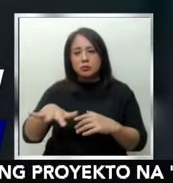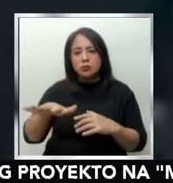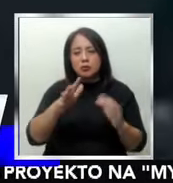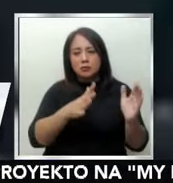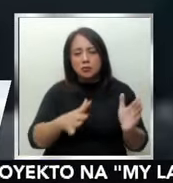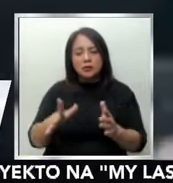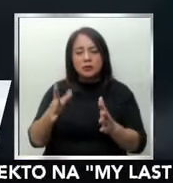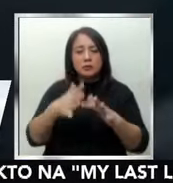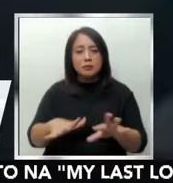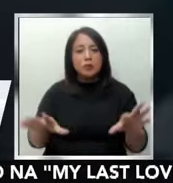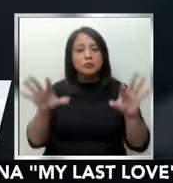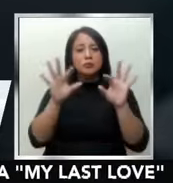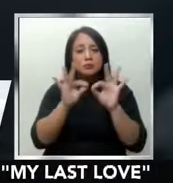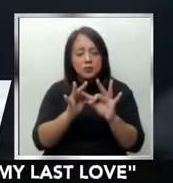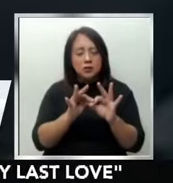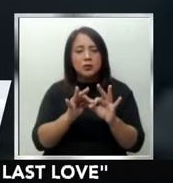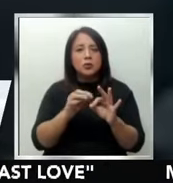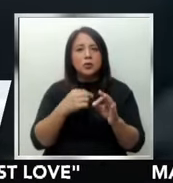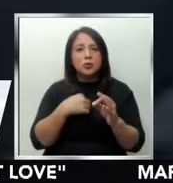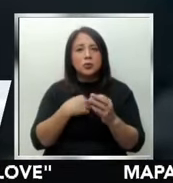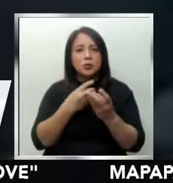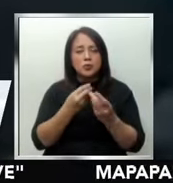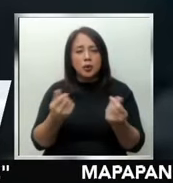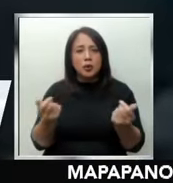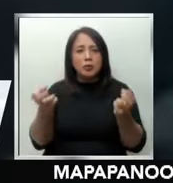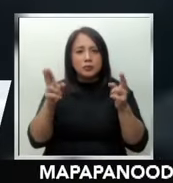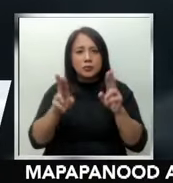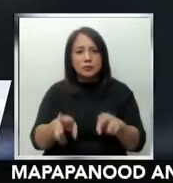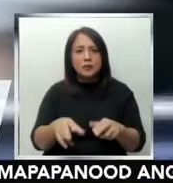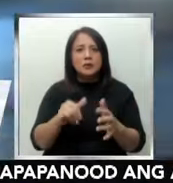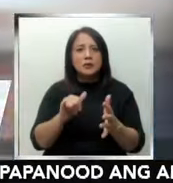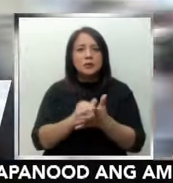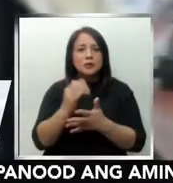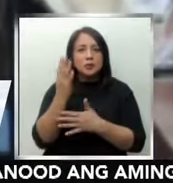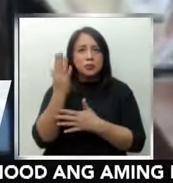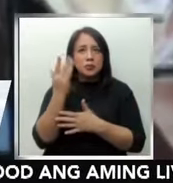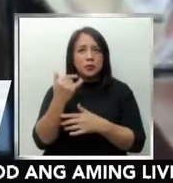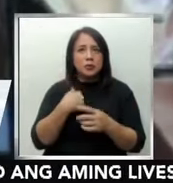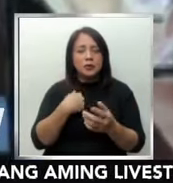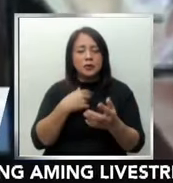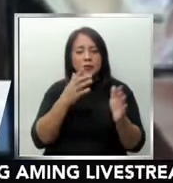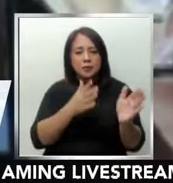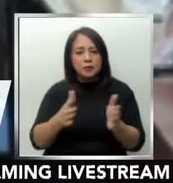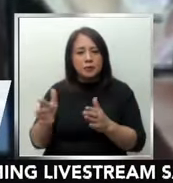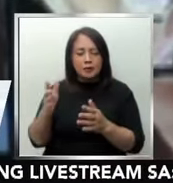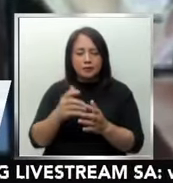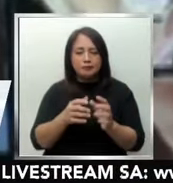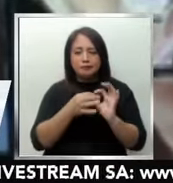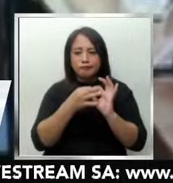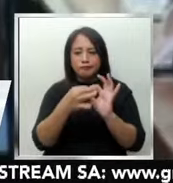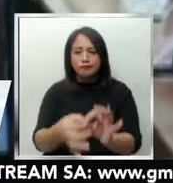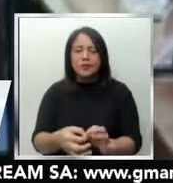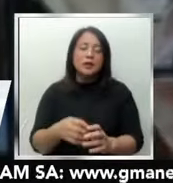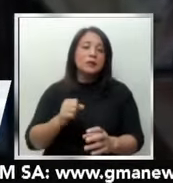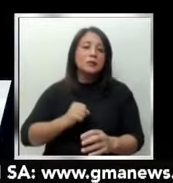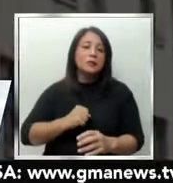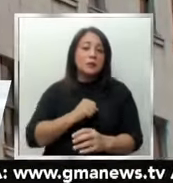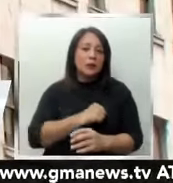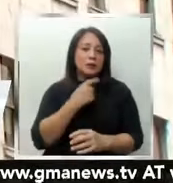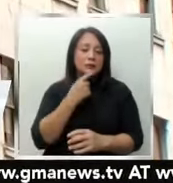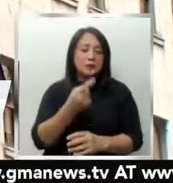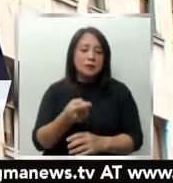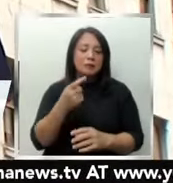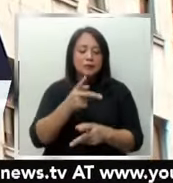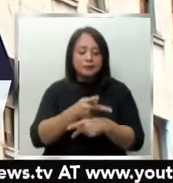that we are with what happening And that's why we have to prepare accordingly ang sabi ng ibang senador dapat maging maingat